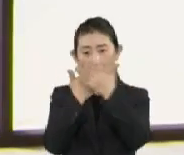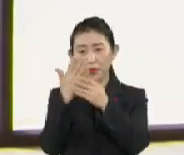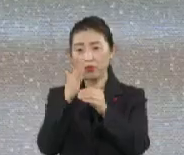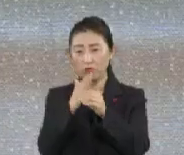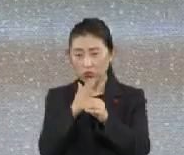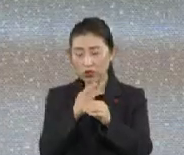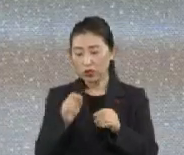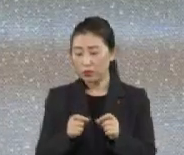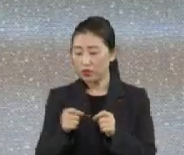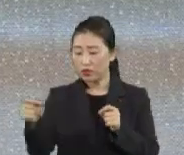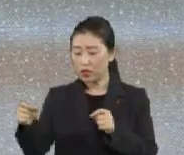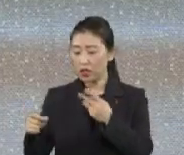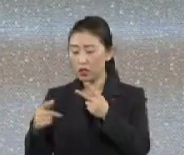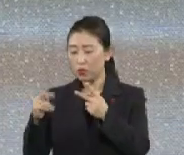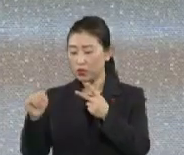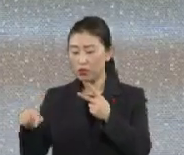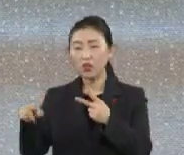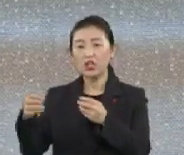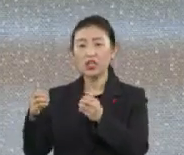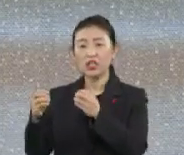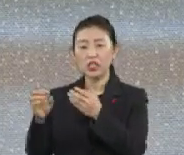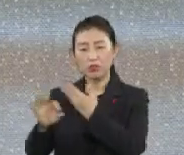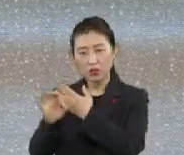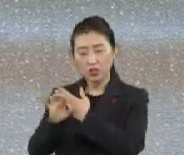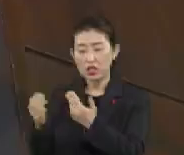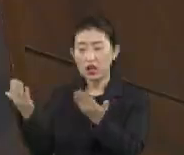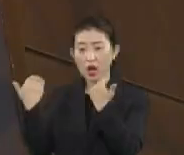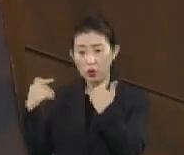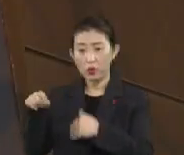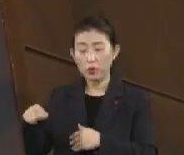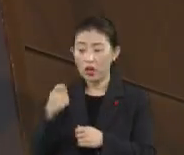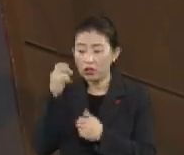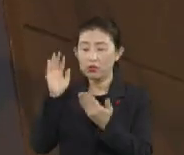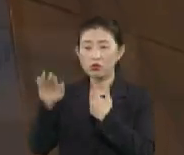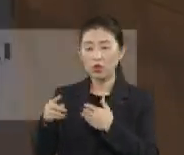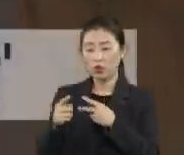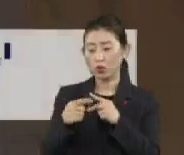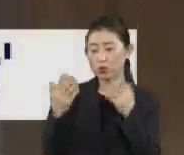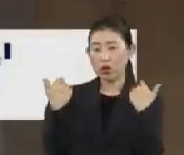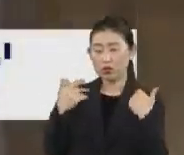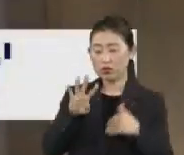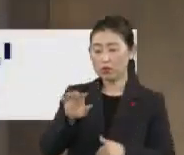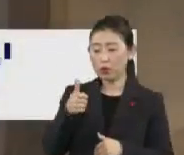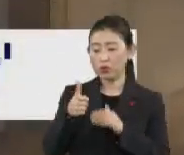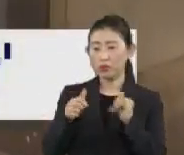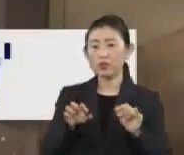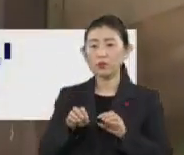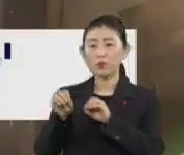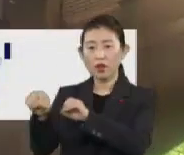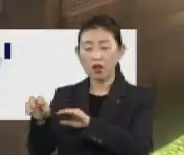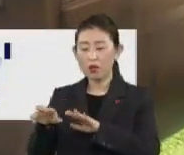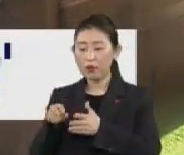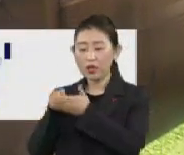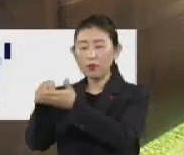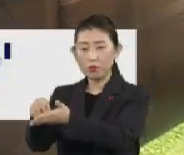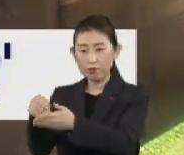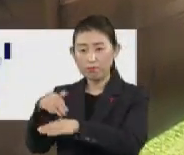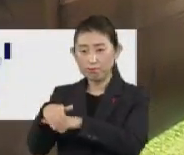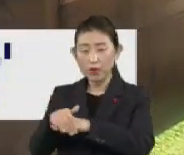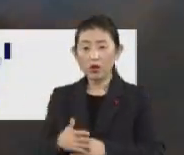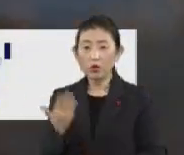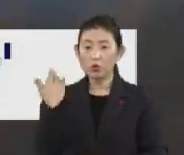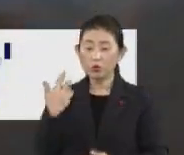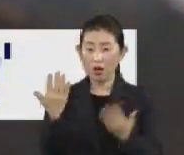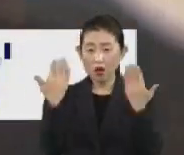곳에 들어서는 임시 모듈러 학교입니다. 한 달을 뒤 이곳에 초등학교 450여 명이 입학할 예정인데